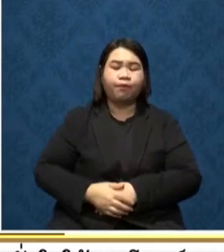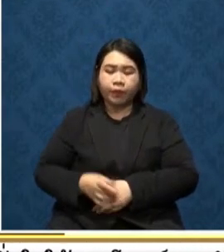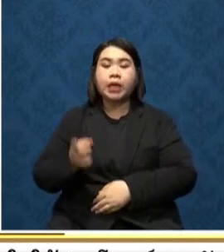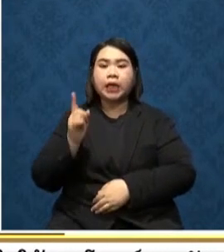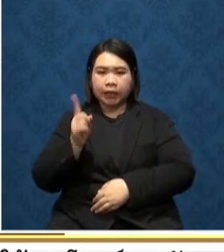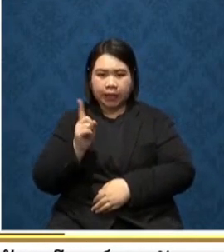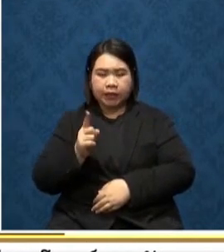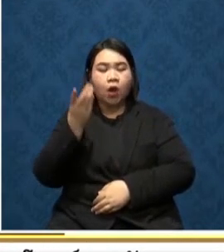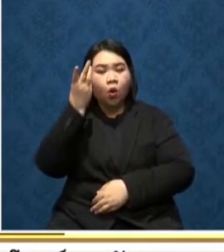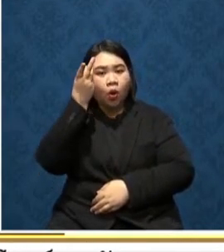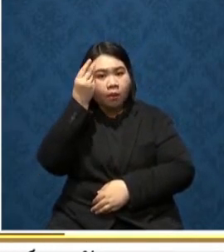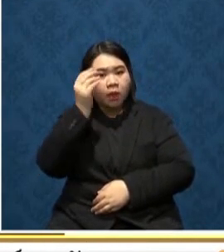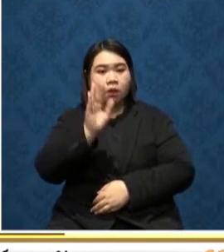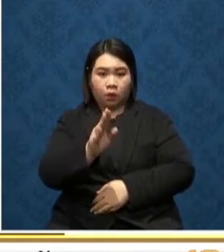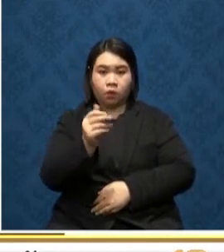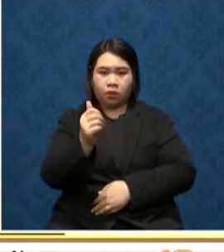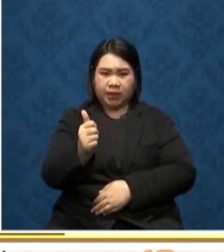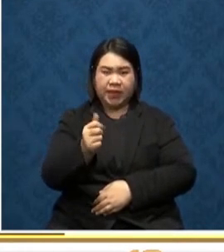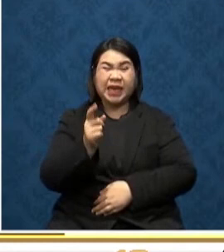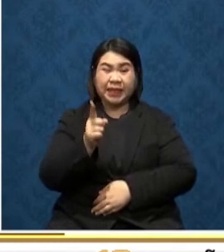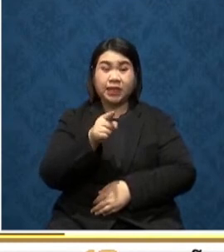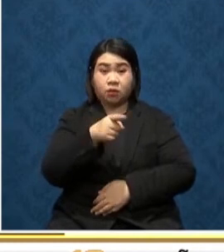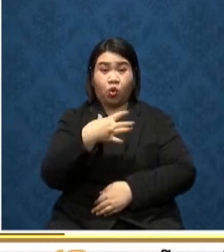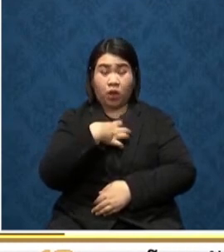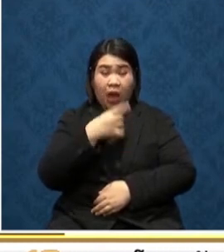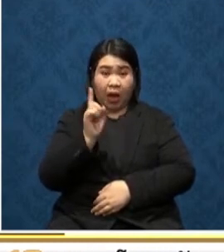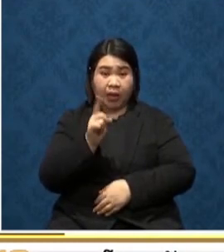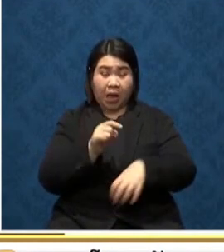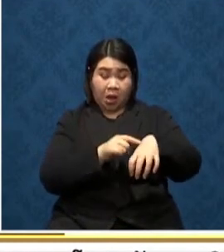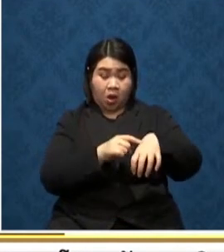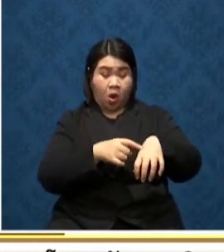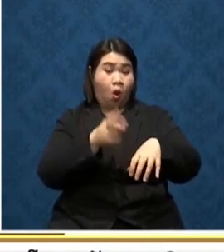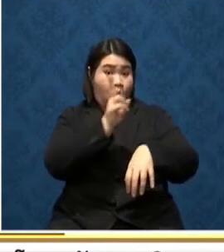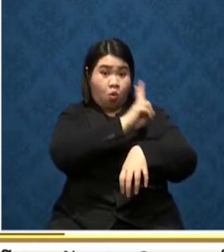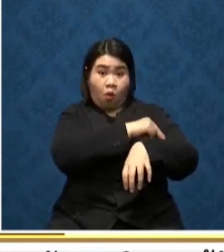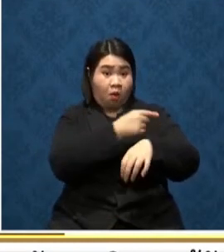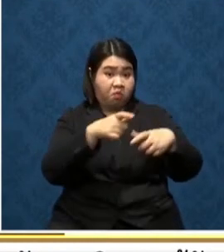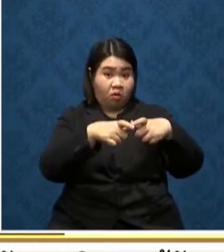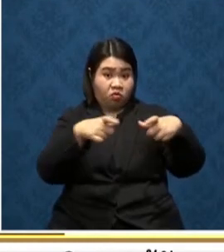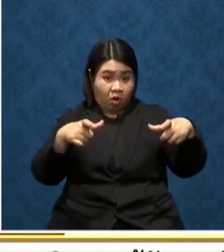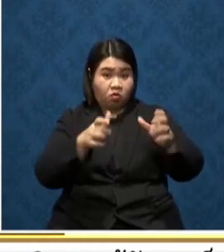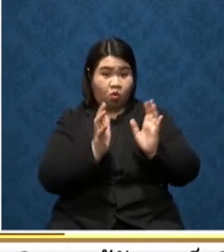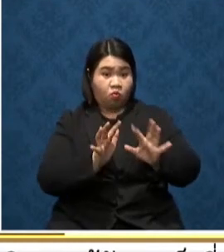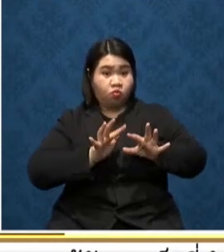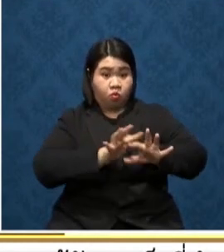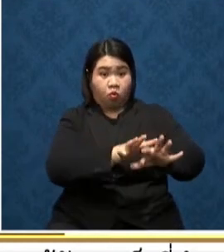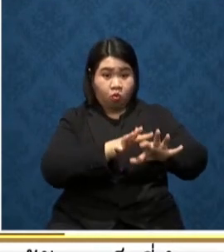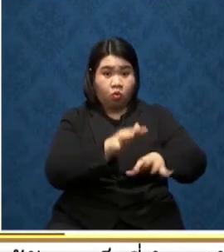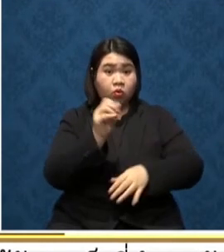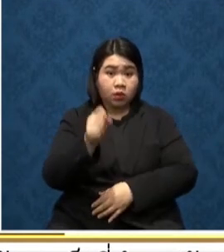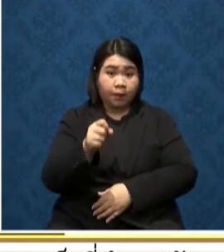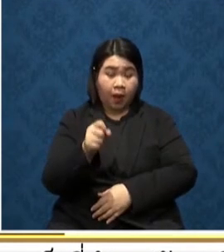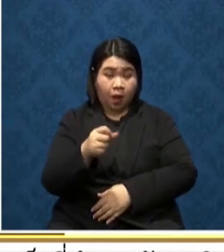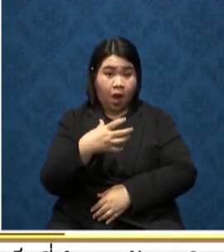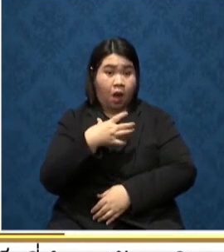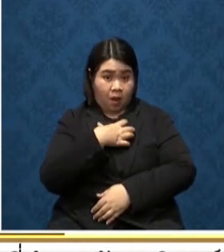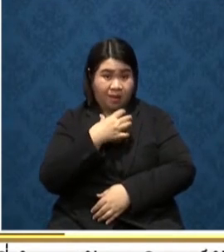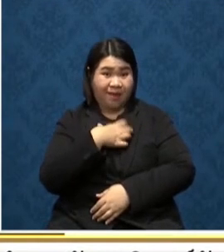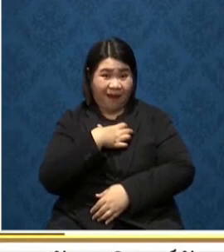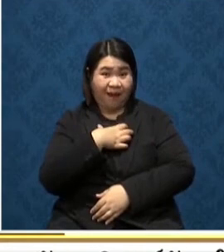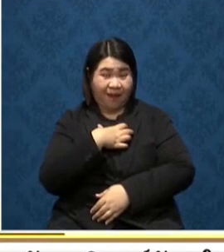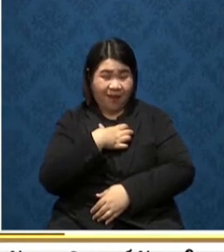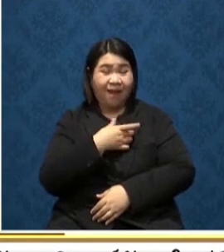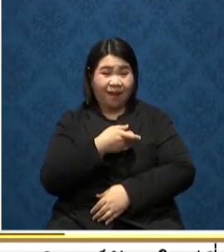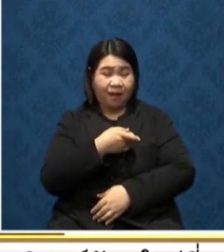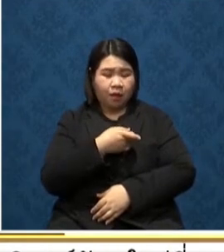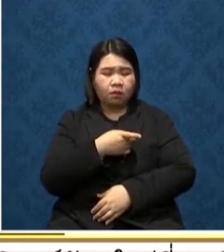ความหมายของที่ทานเจออยากจะให้เป็ก็คอยากให้เป็โรบาลเต็มรูปแบเป็เฉพาะทางหรอดูแลรัษาได้เองใ